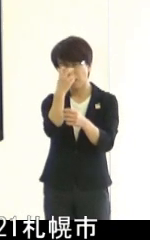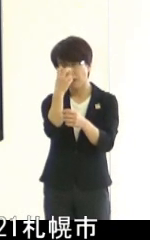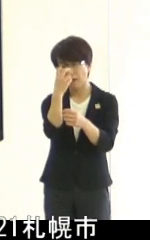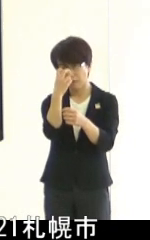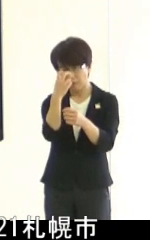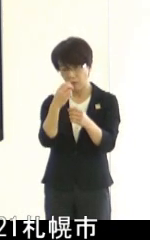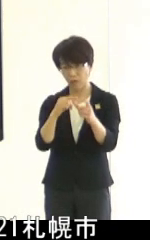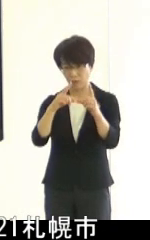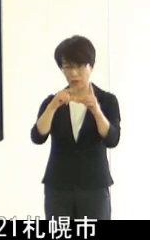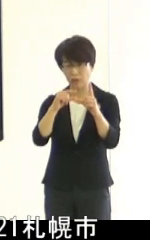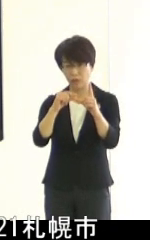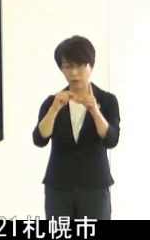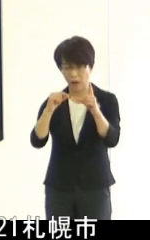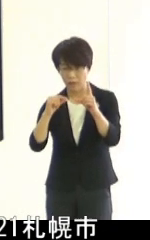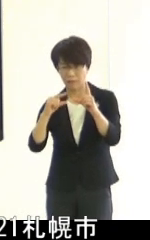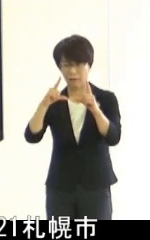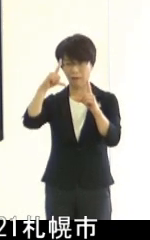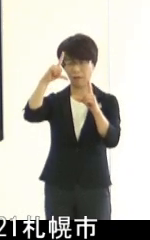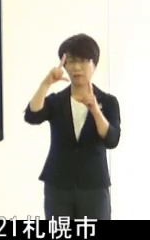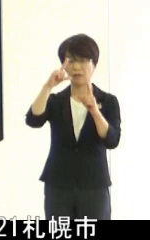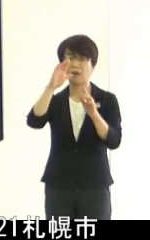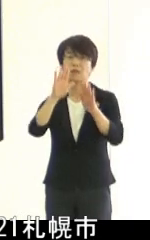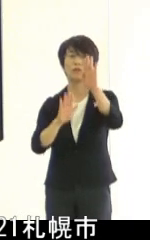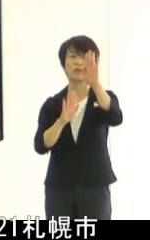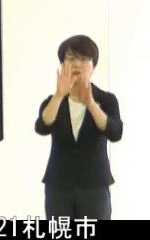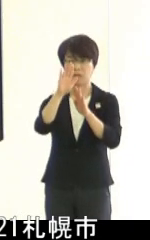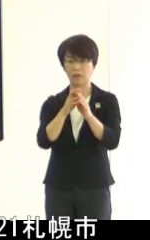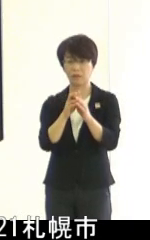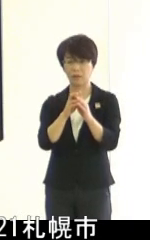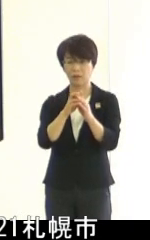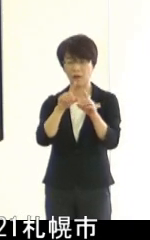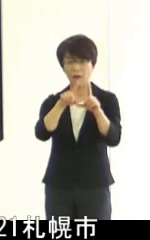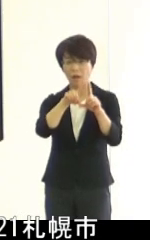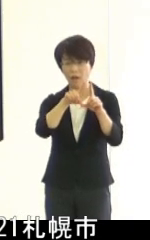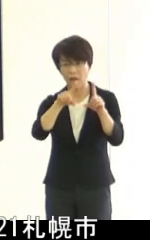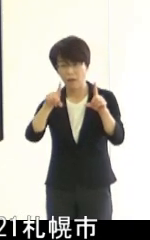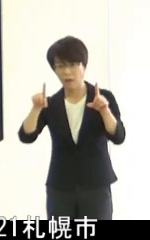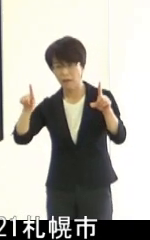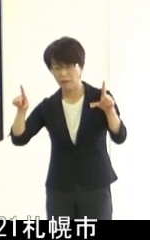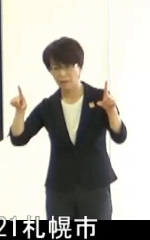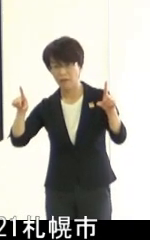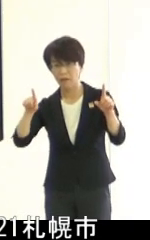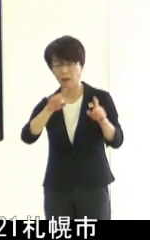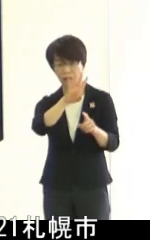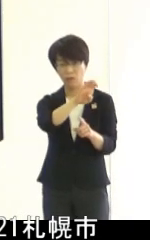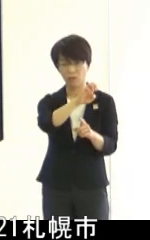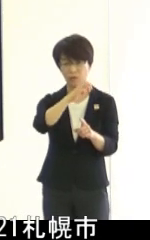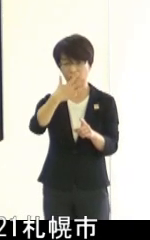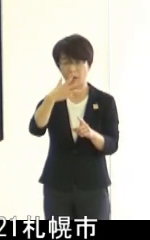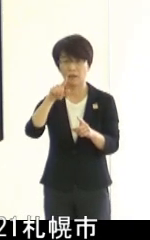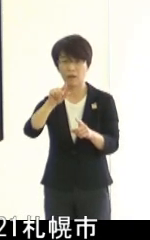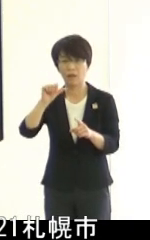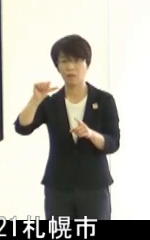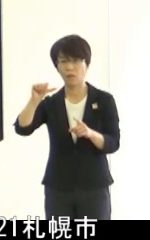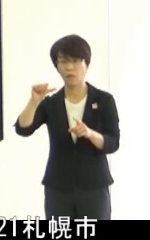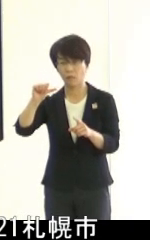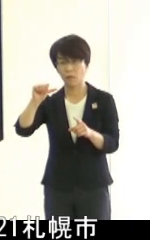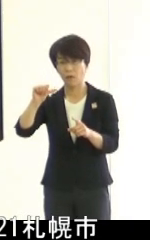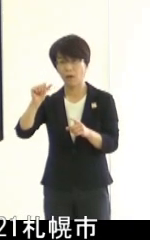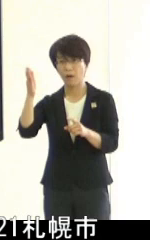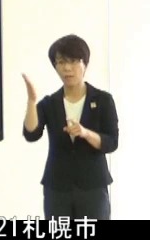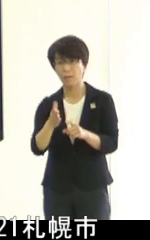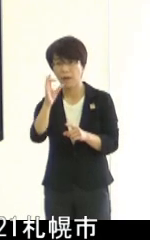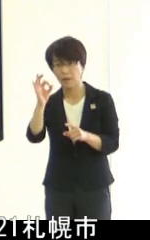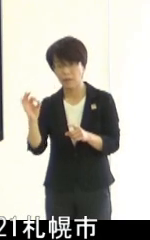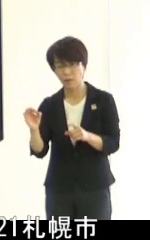の立非常に高い数字になってございます平均とってですね48.5%訳語やはりいい